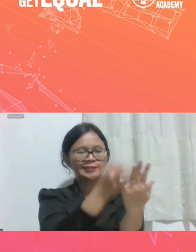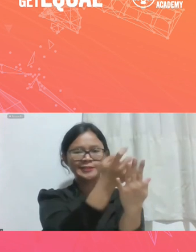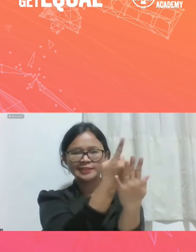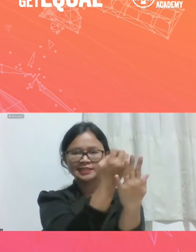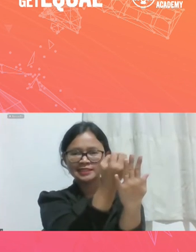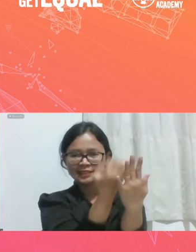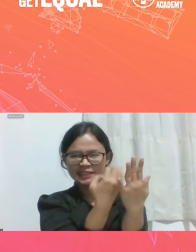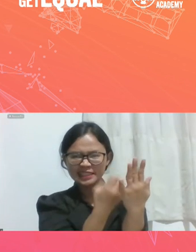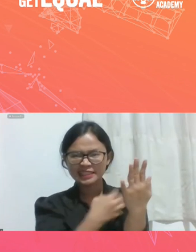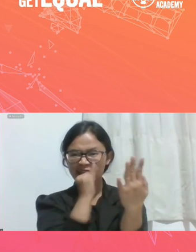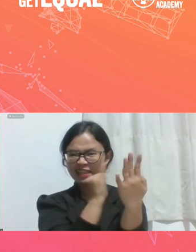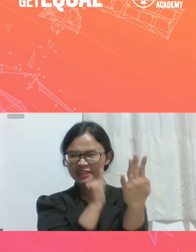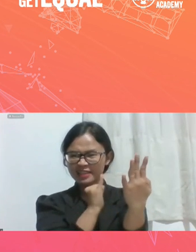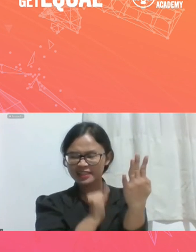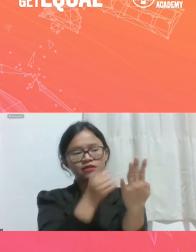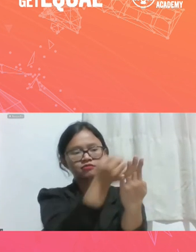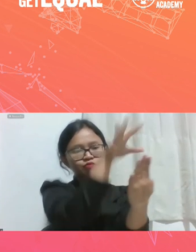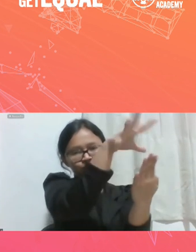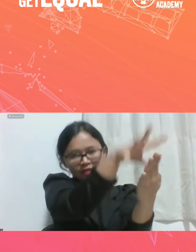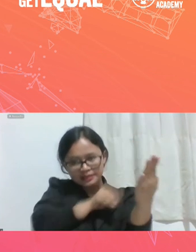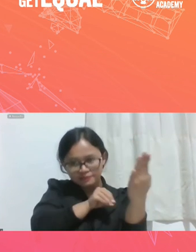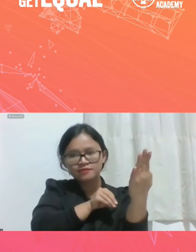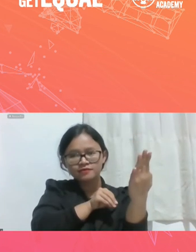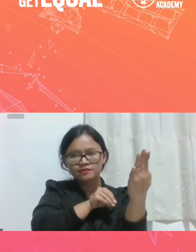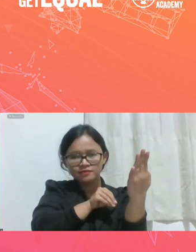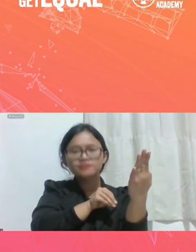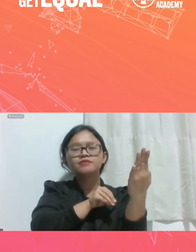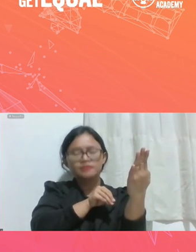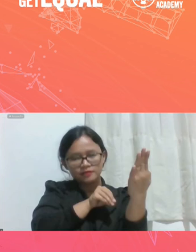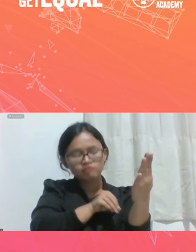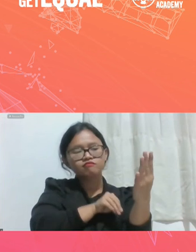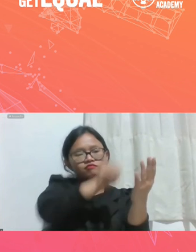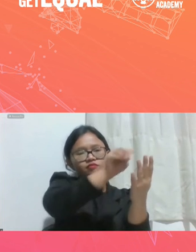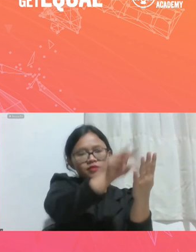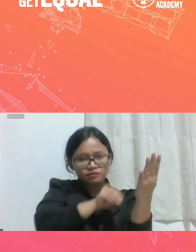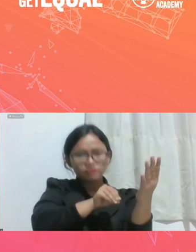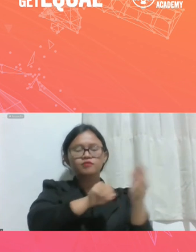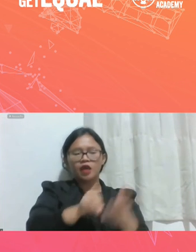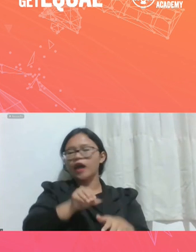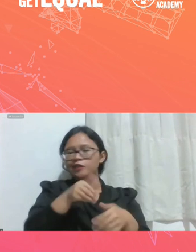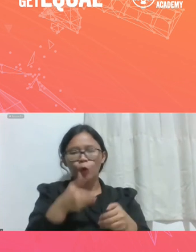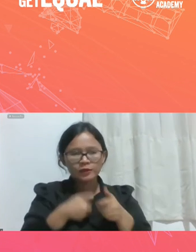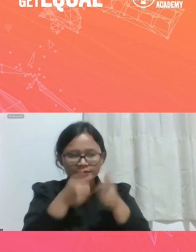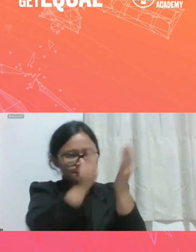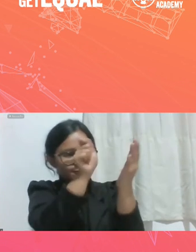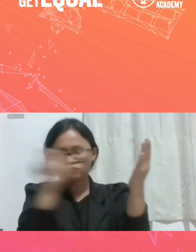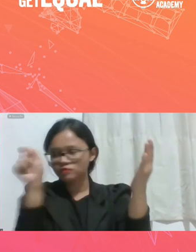kontennya, kemudian sesegera mungkin juga diketahui atau di copy atau dicatat itu